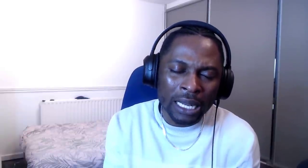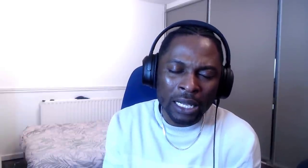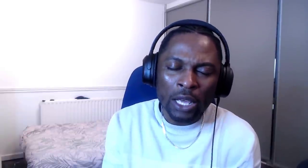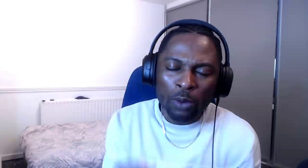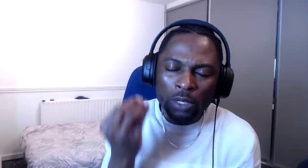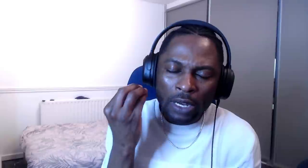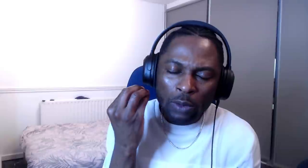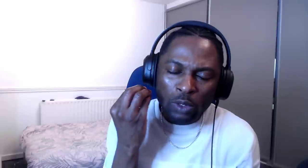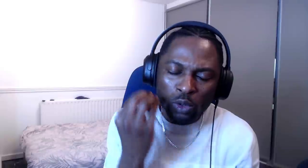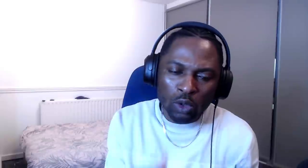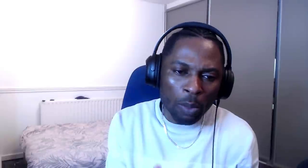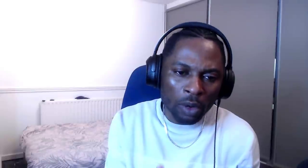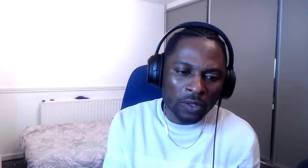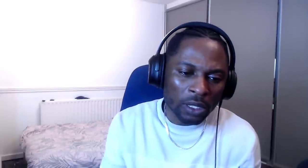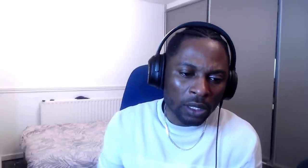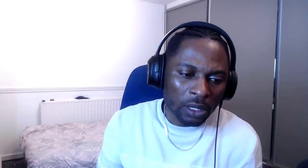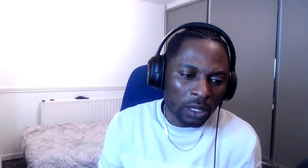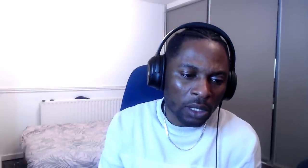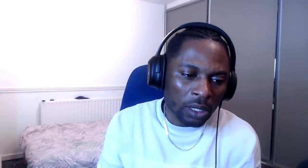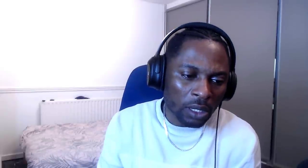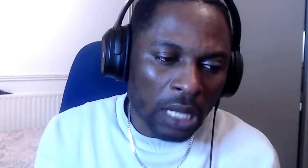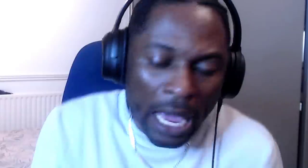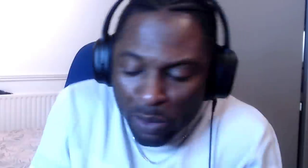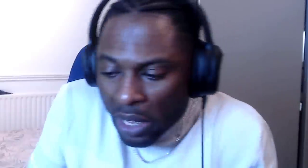die zweite top